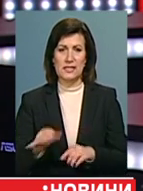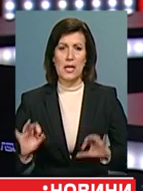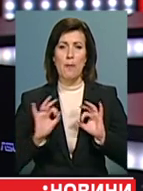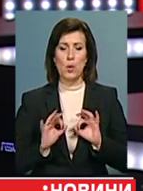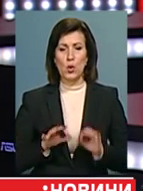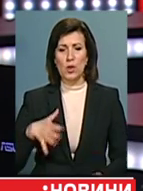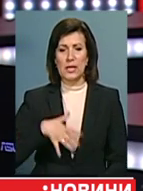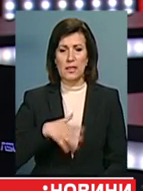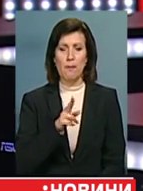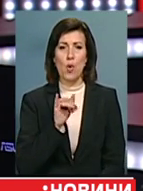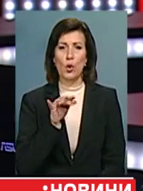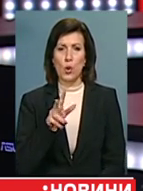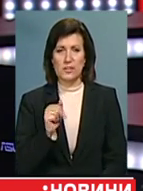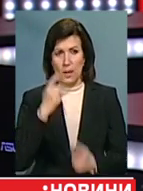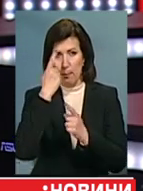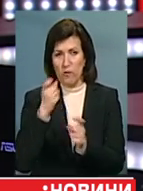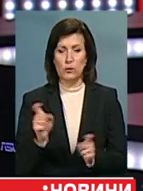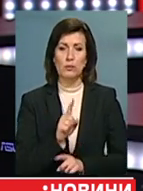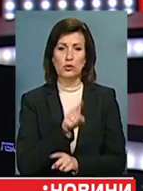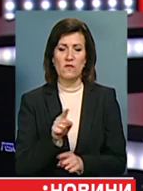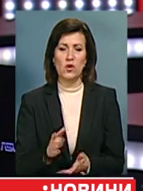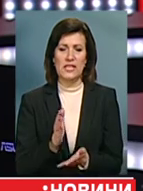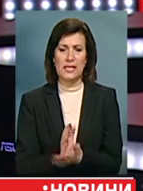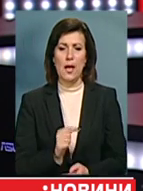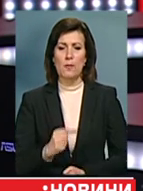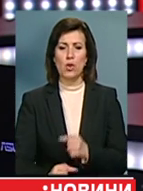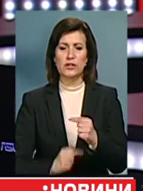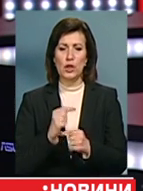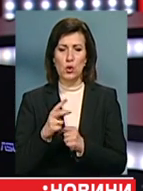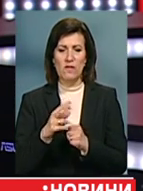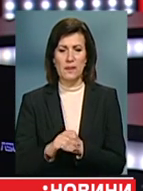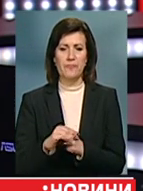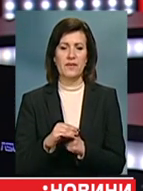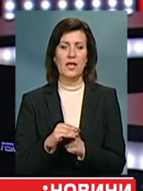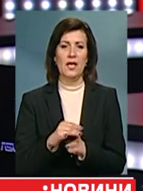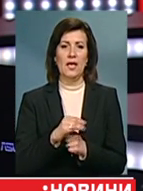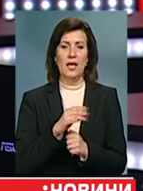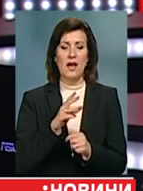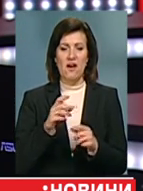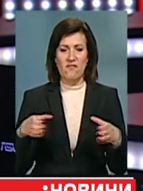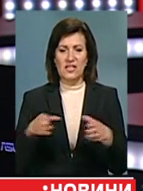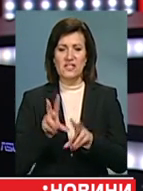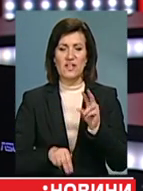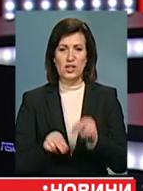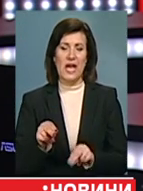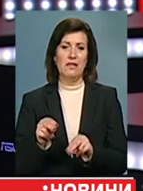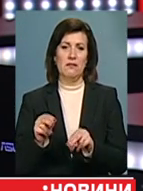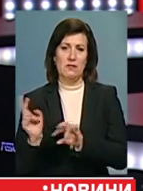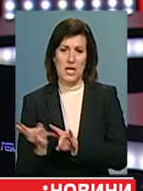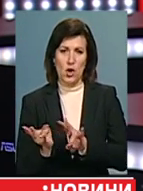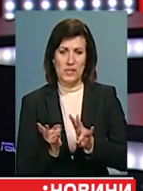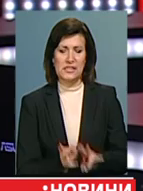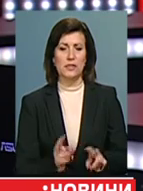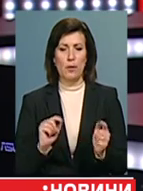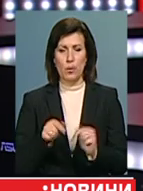прокурор Криму Наталя Поклонська повідомила, що вони є послідовниками Хізб-ут-Тахрір, яку федерація вважає терористичною, тож